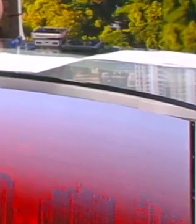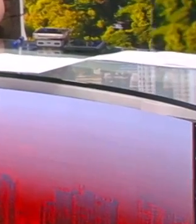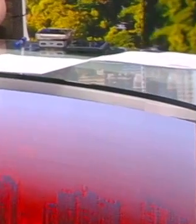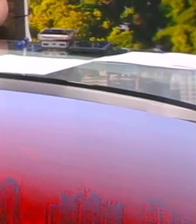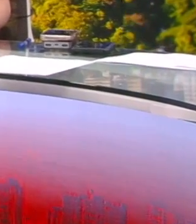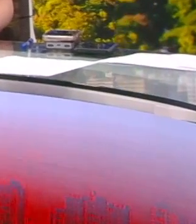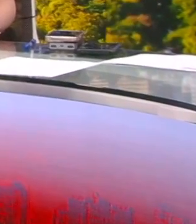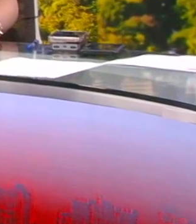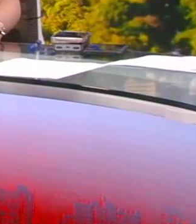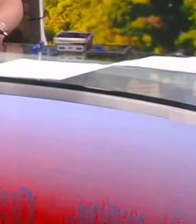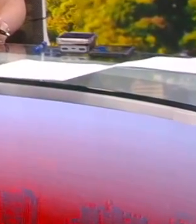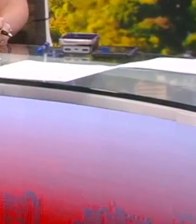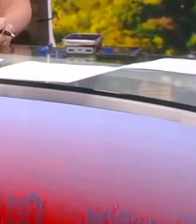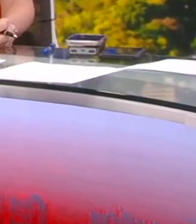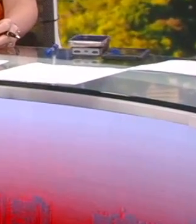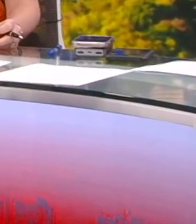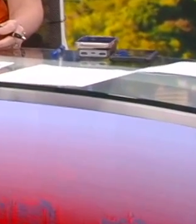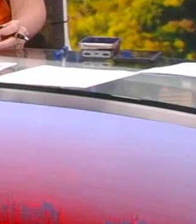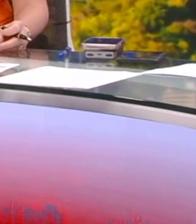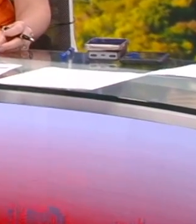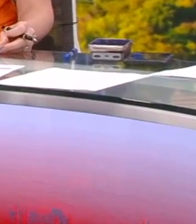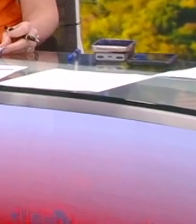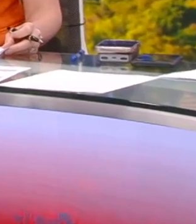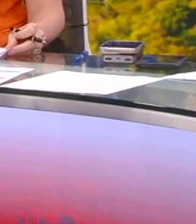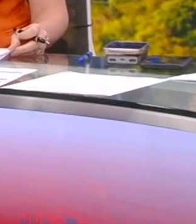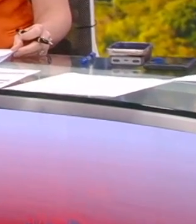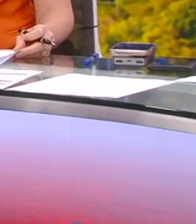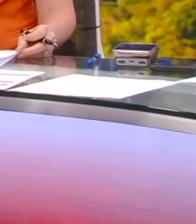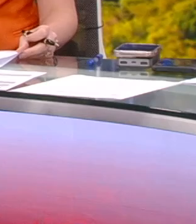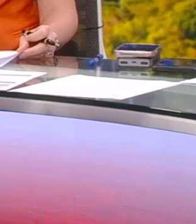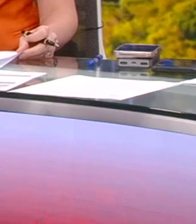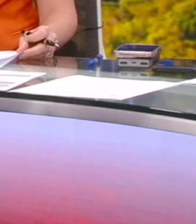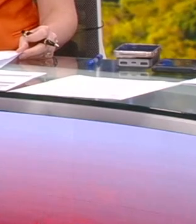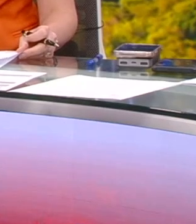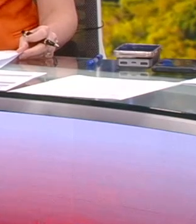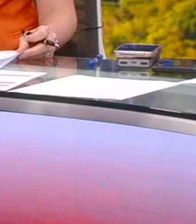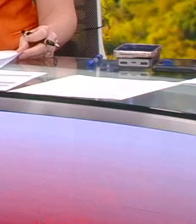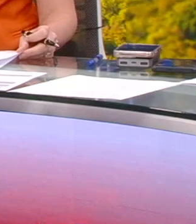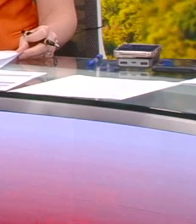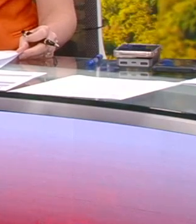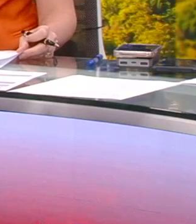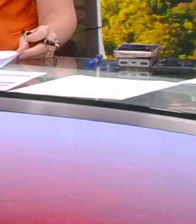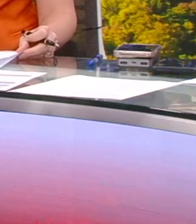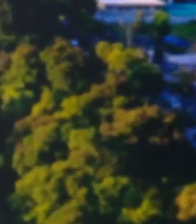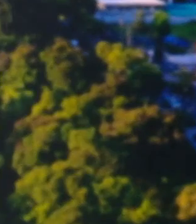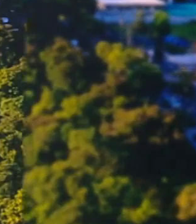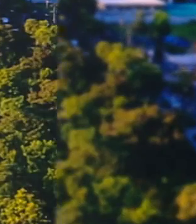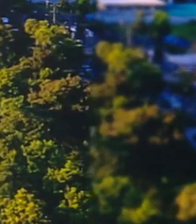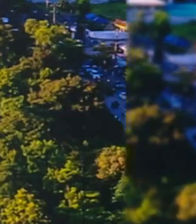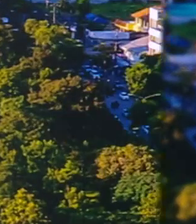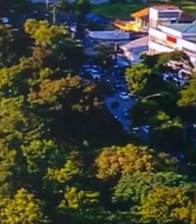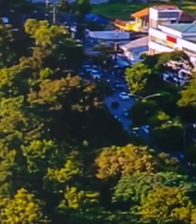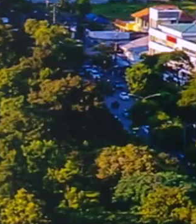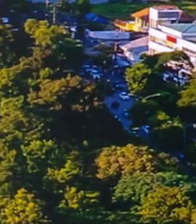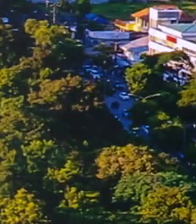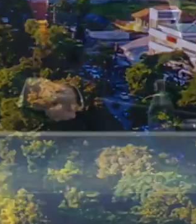ด้านหหน้าพรค้าไกลก็ออกมาระบุนะคะว่าไม่เกินความคาดหมายนะกรณีปมการถือครองหุ้นสื่อที่พยายามจะสกัดการขึ้น